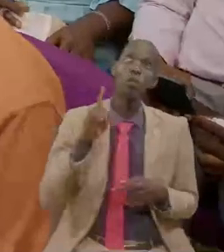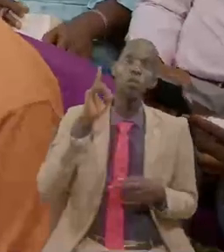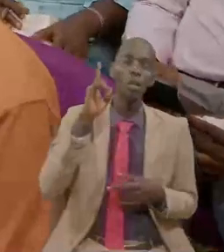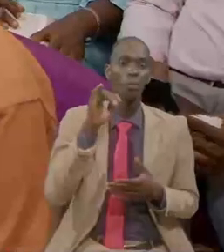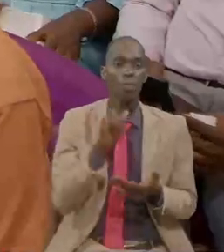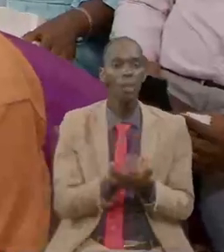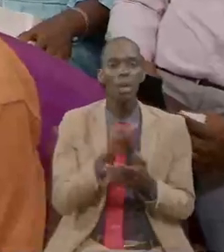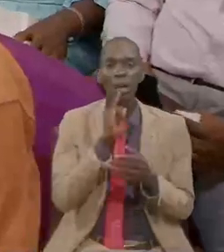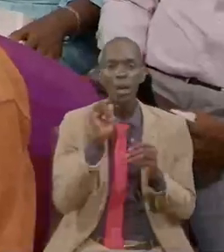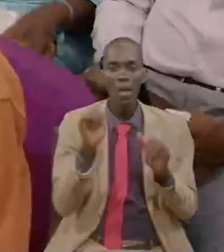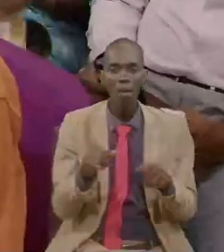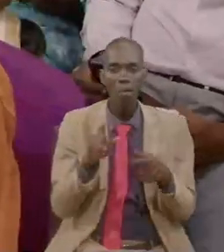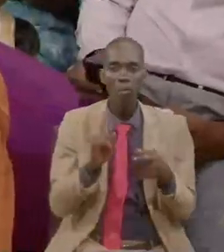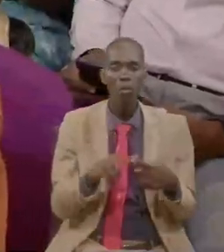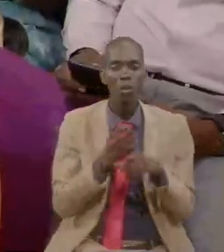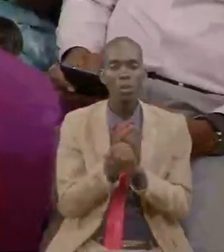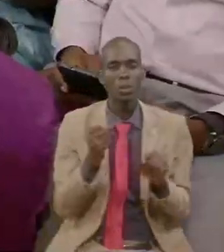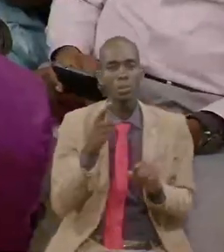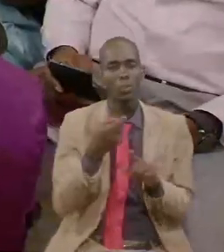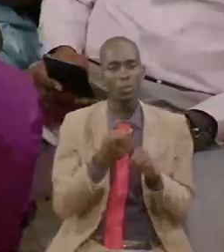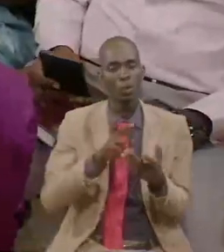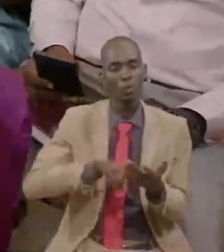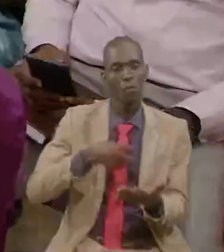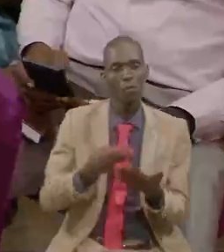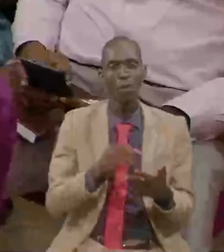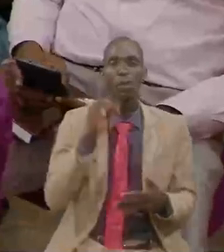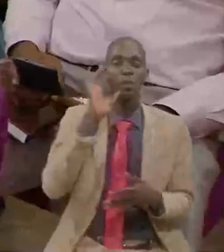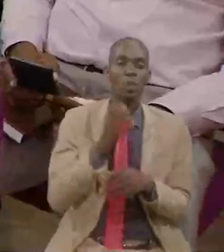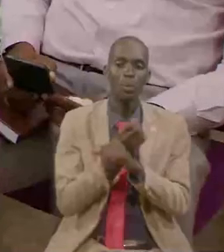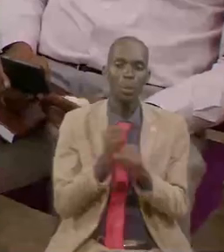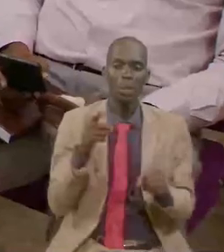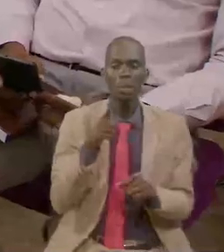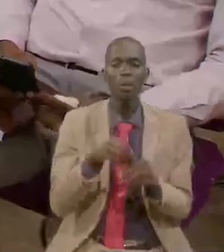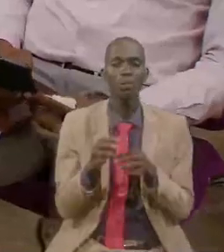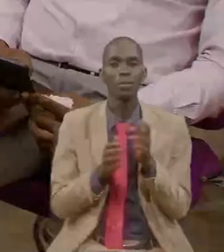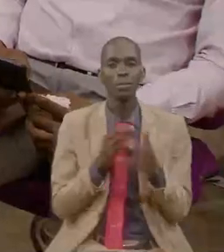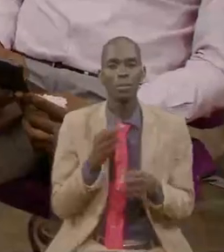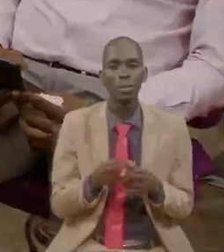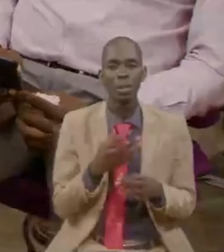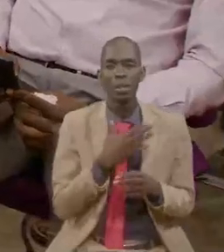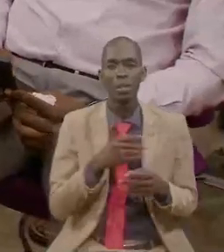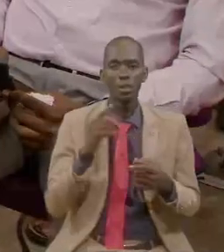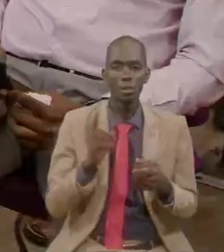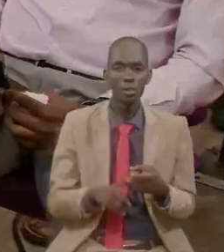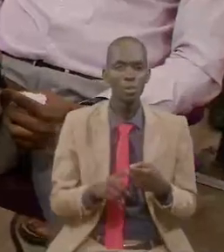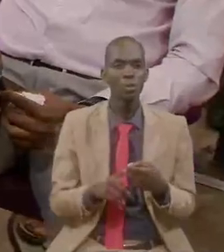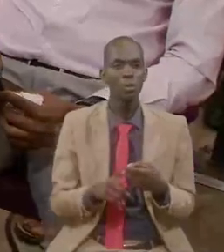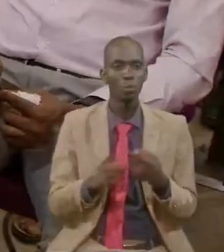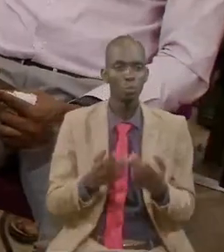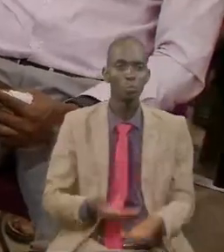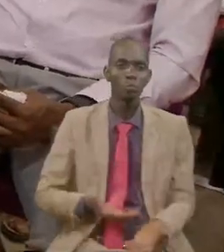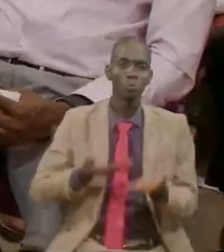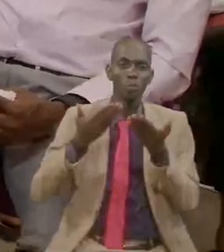Or, à celui qui peut vous préserver de toute chute, il vous préservera